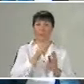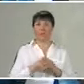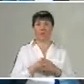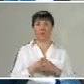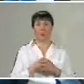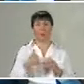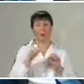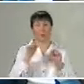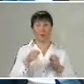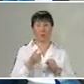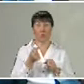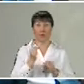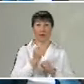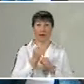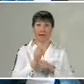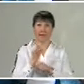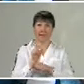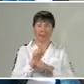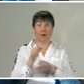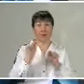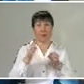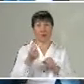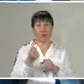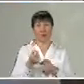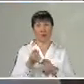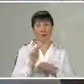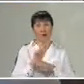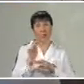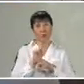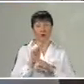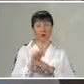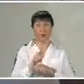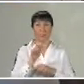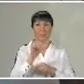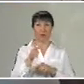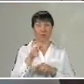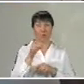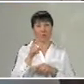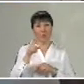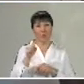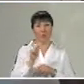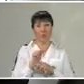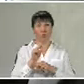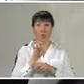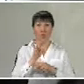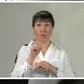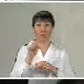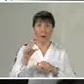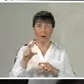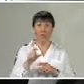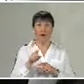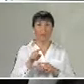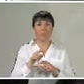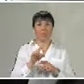как на заказ немножко что-то ждет а могу и обучить залог успеха учат на курсах это броское объявление во